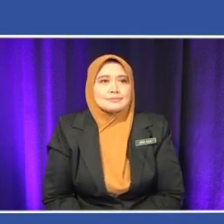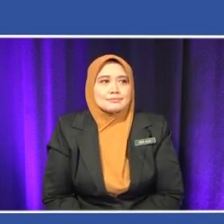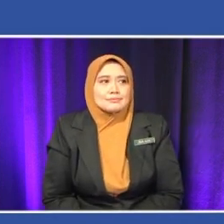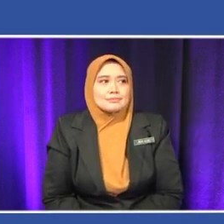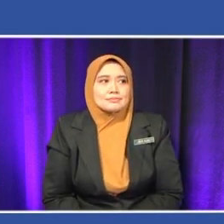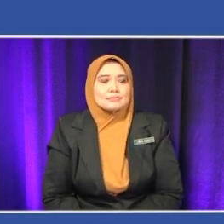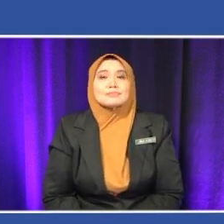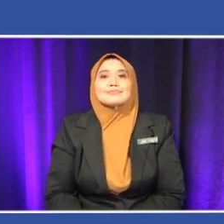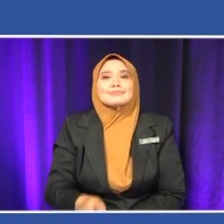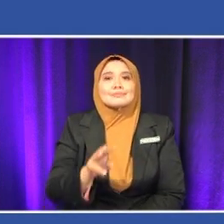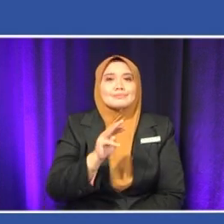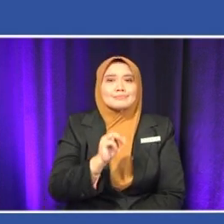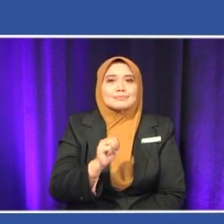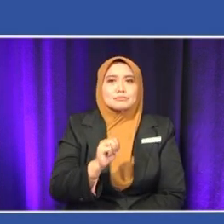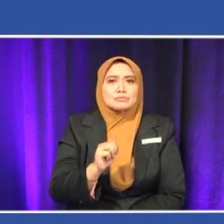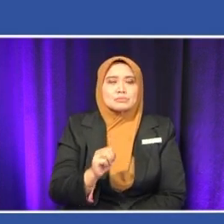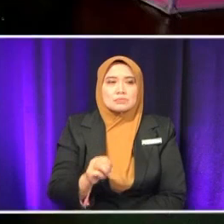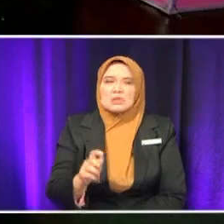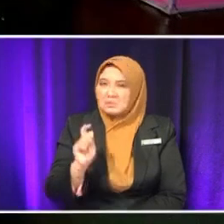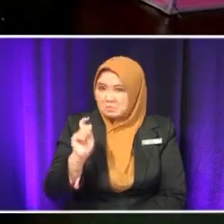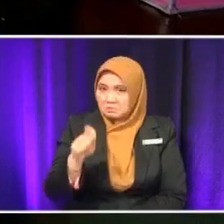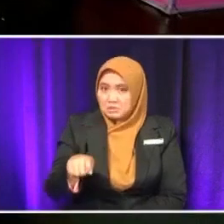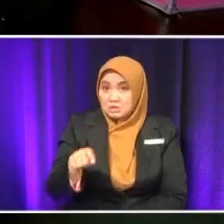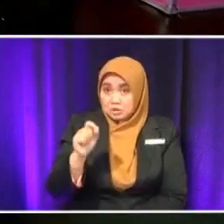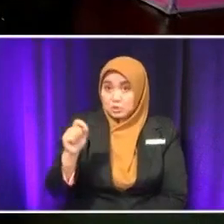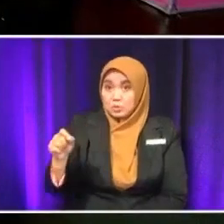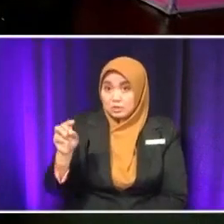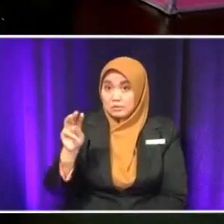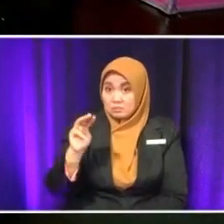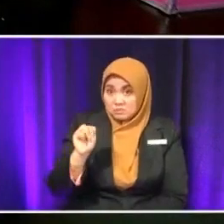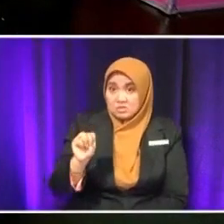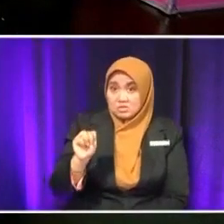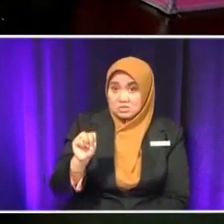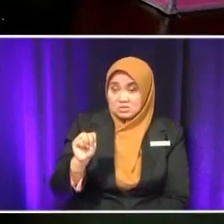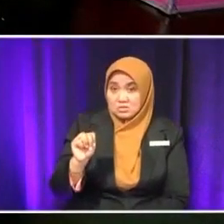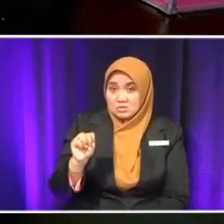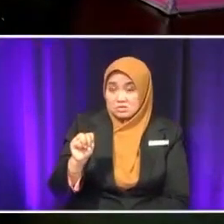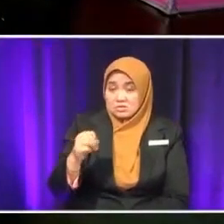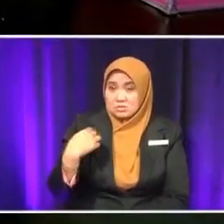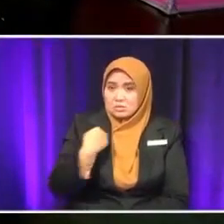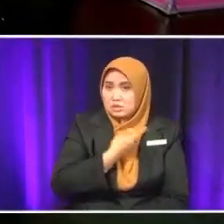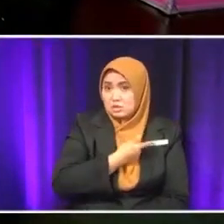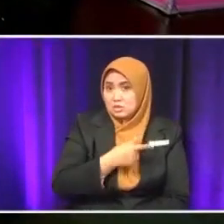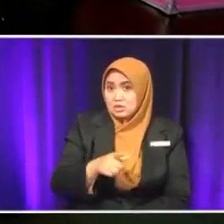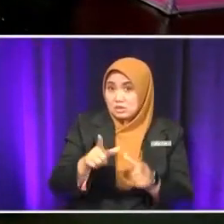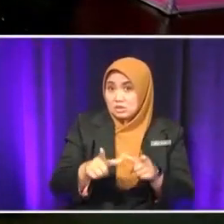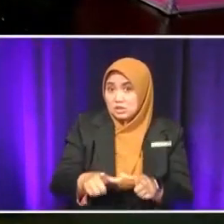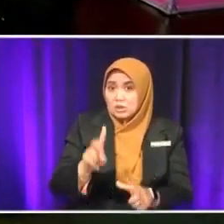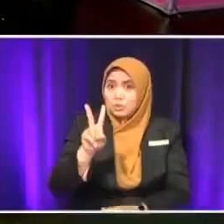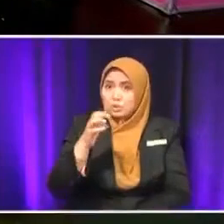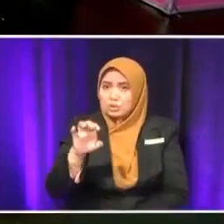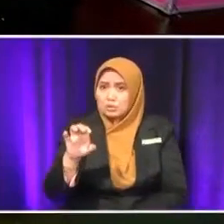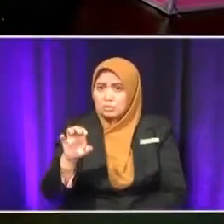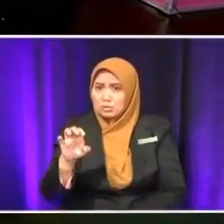Kena tulis meter ke cikgu? Kalau tak tulis meter kat sana boleh tak? 200 saja. 200 saja. Selalunya tulis. Okey.